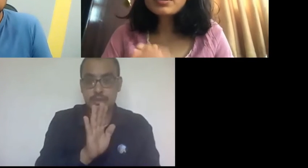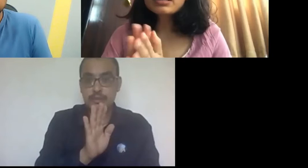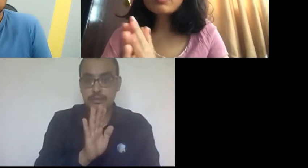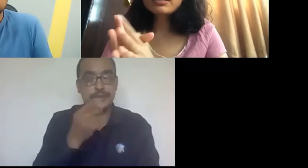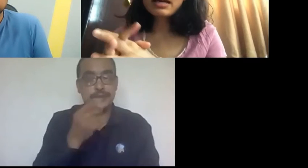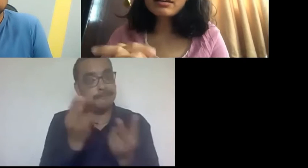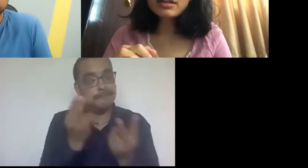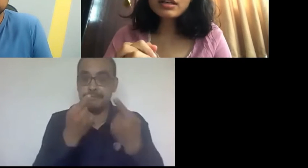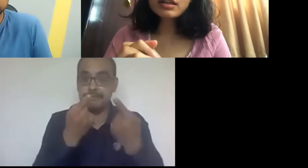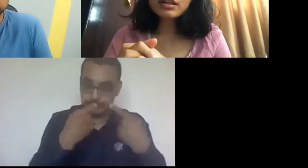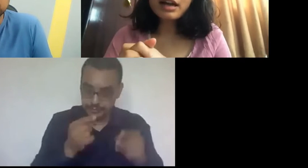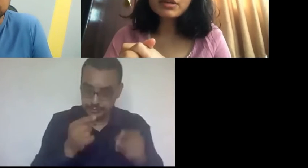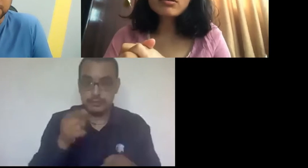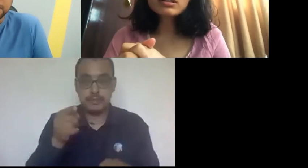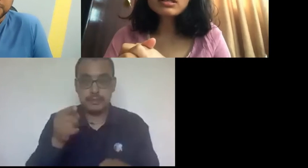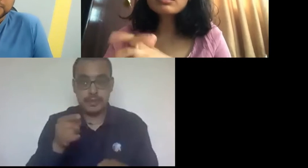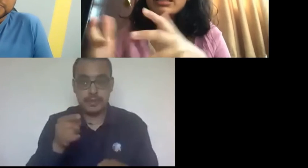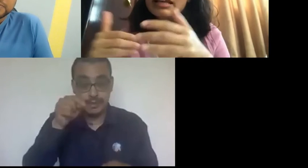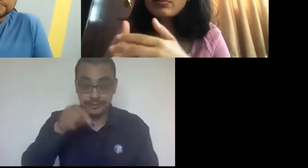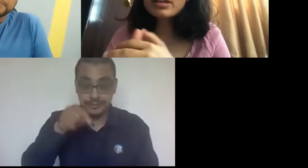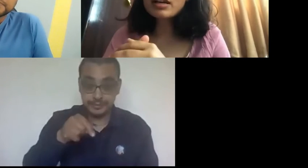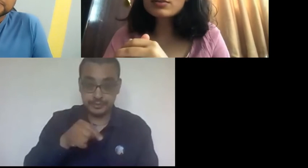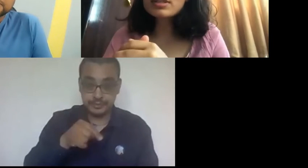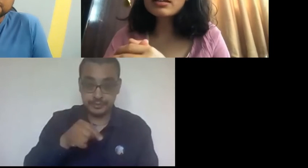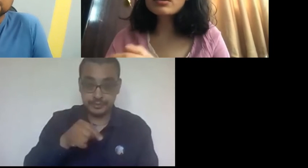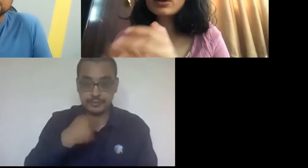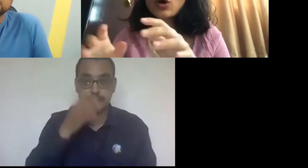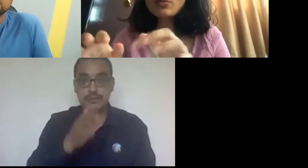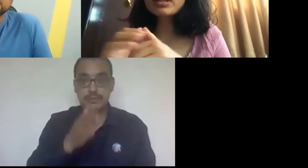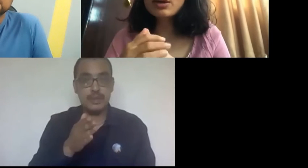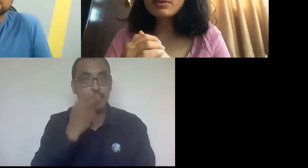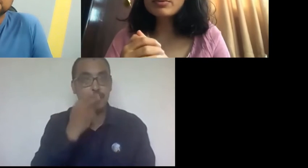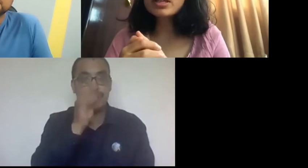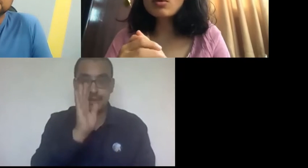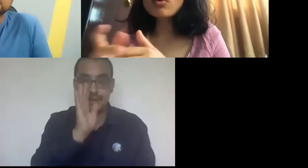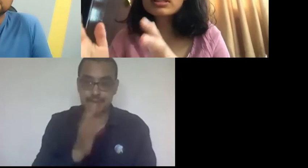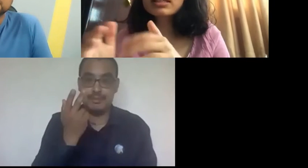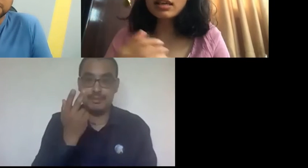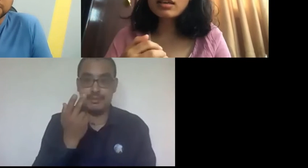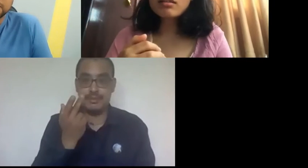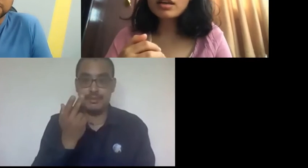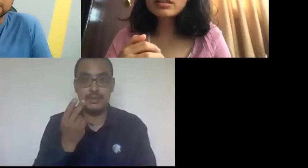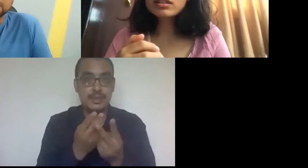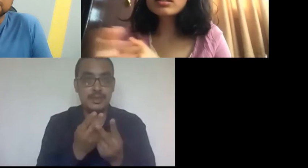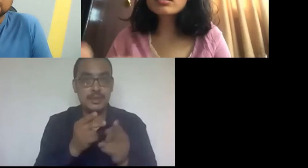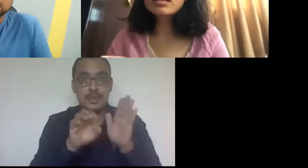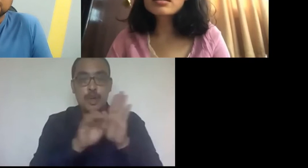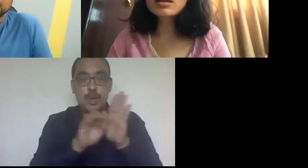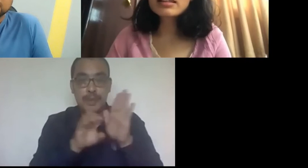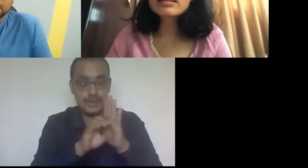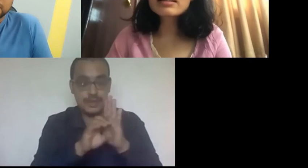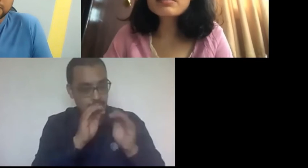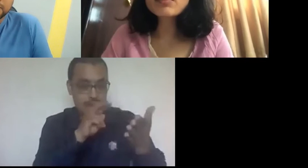हो, किन भन्दाखेरि अहिले हामीले कतिमा देखि पनि रहेको हुन्छ होइन, यो कमेन्ट्सहरूमा पनि त म दिसे होइन, किन